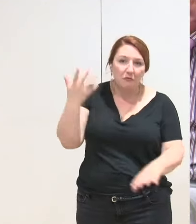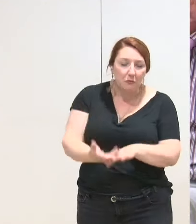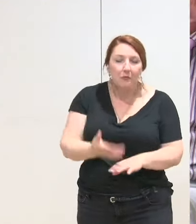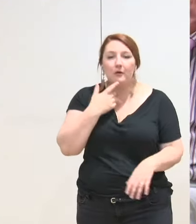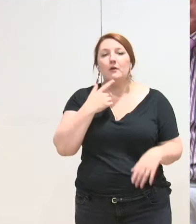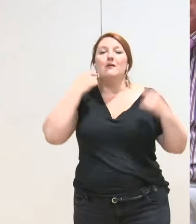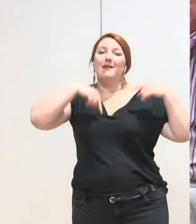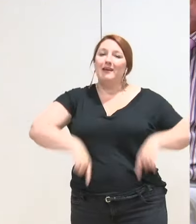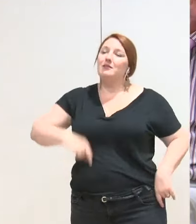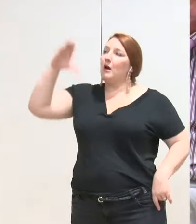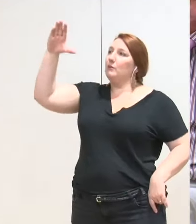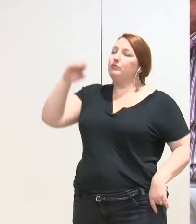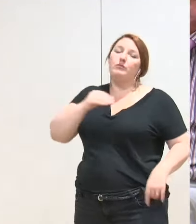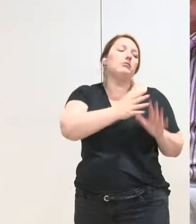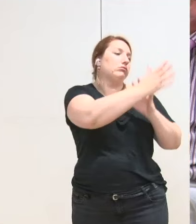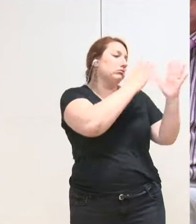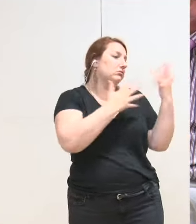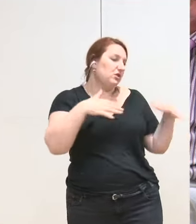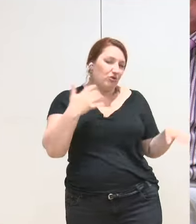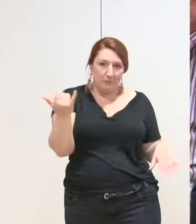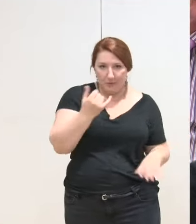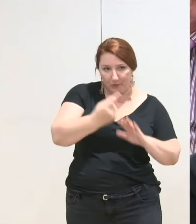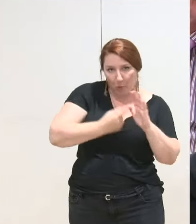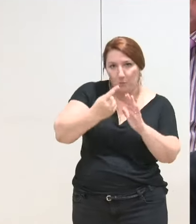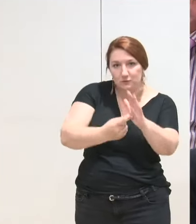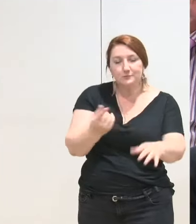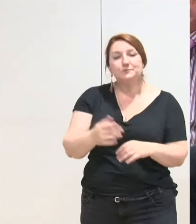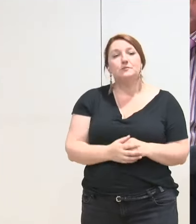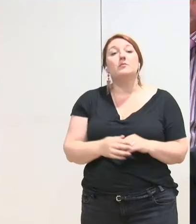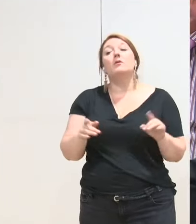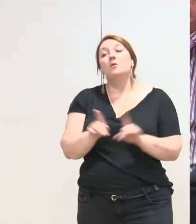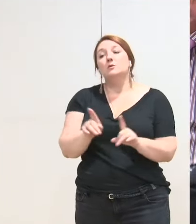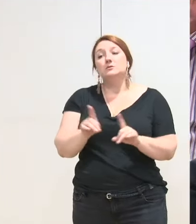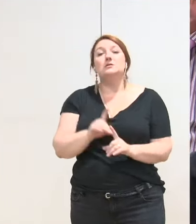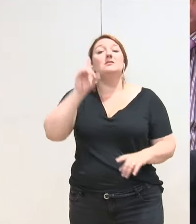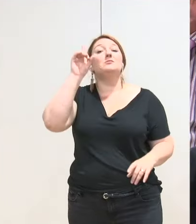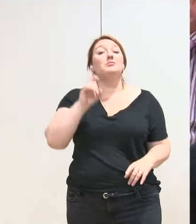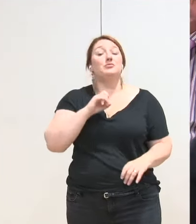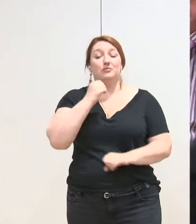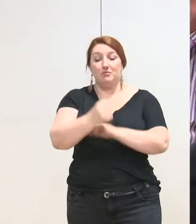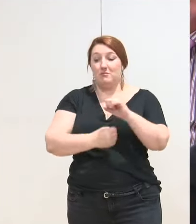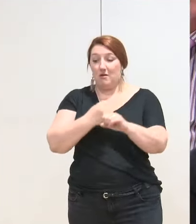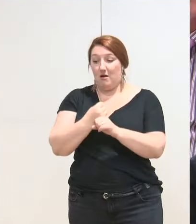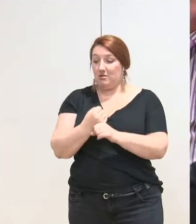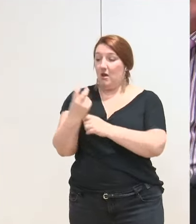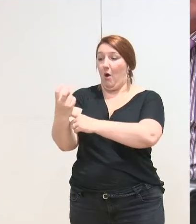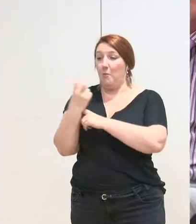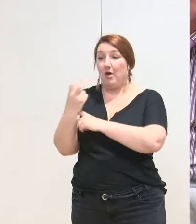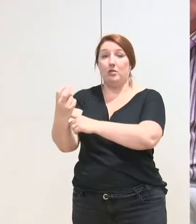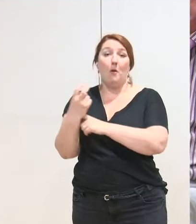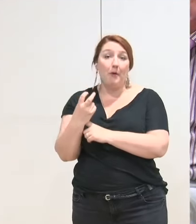de l'État vous l'avez noté on va pas y revenir et on veut pas revenir sur le fait que depuis les années on empreunte tout juste pour